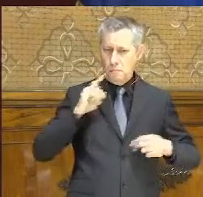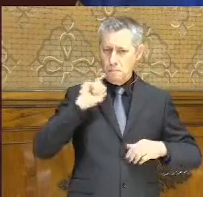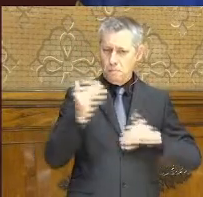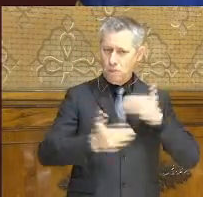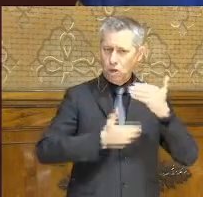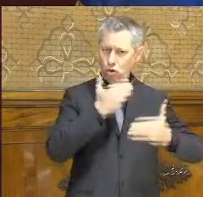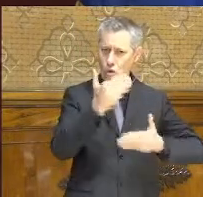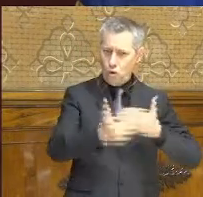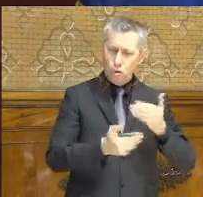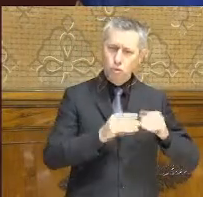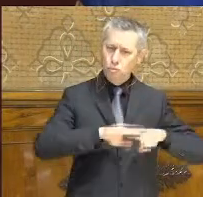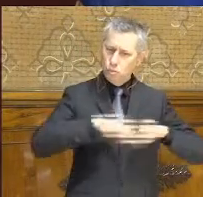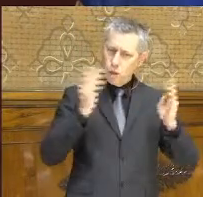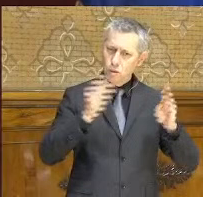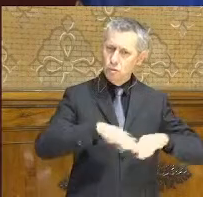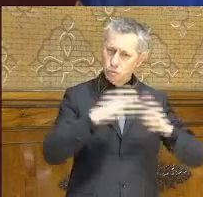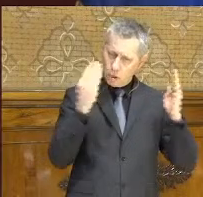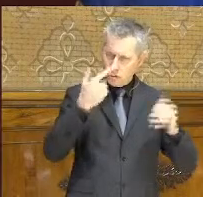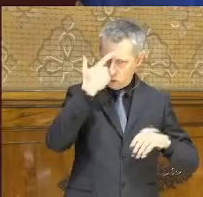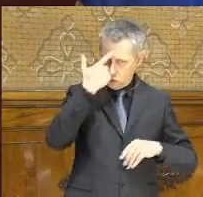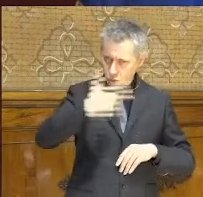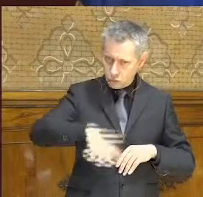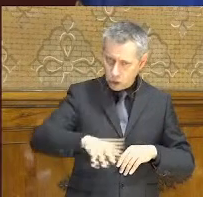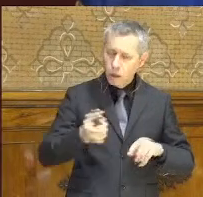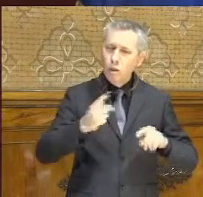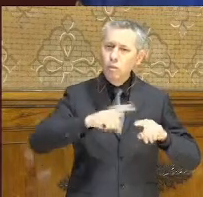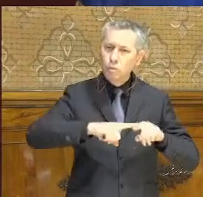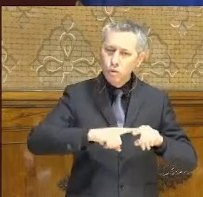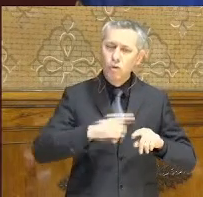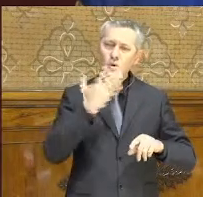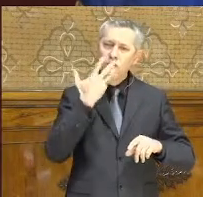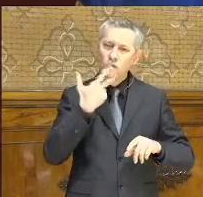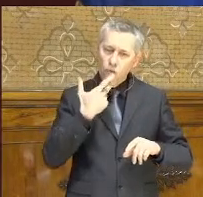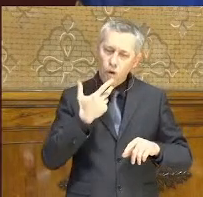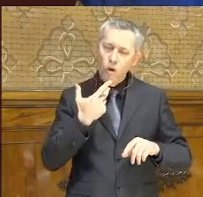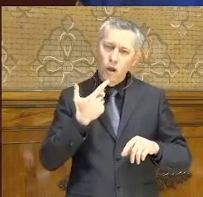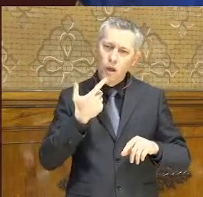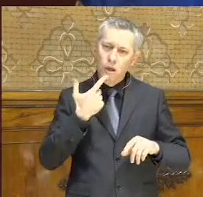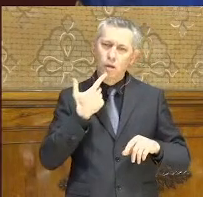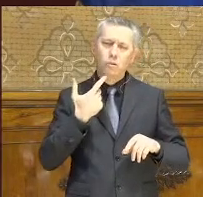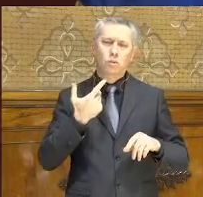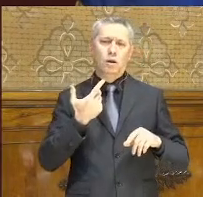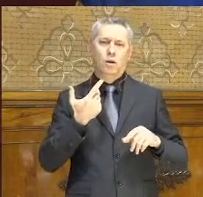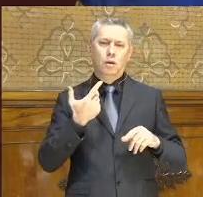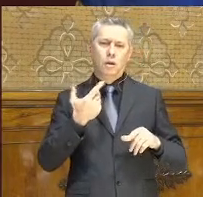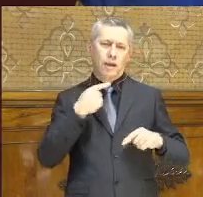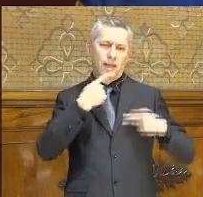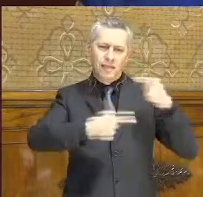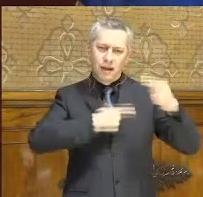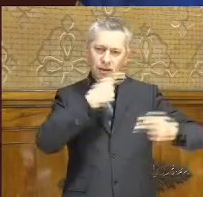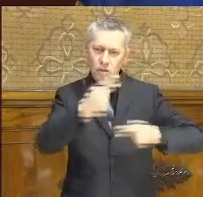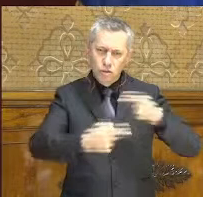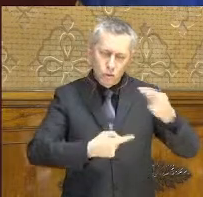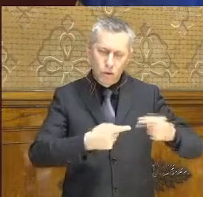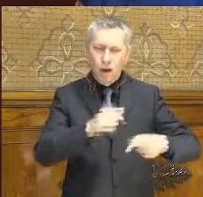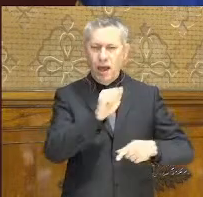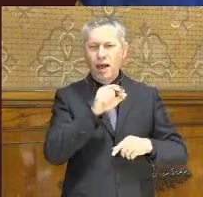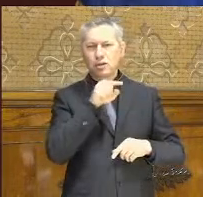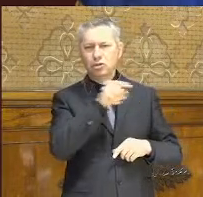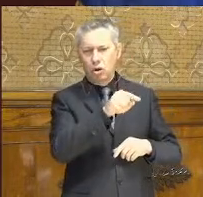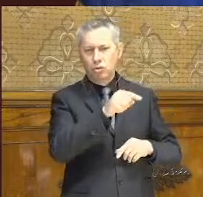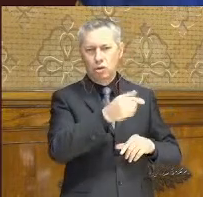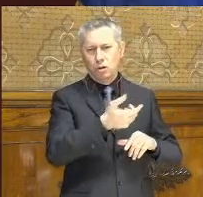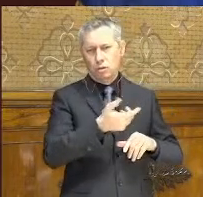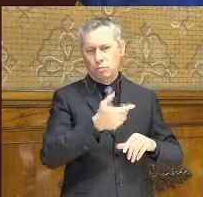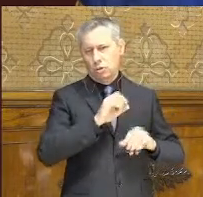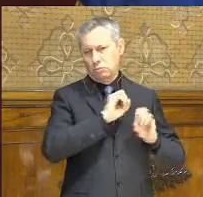fece straordinarie scoperte e dove di fatto prese definitivamente le distanze dalla tradizione aristotelica